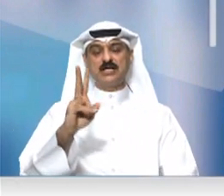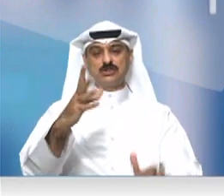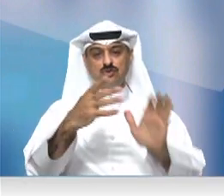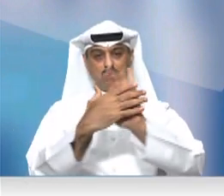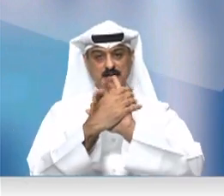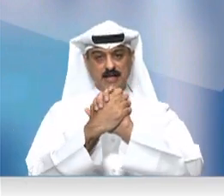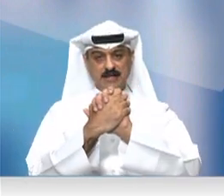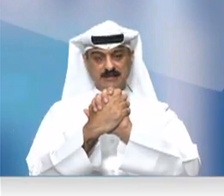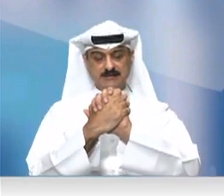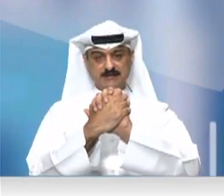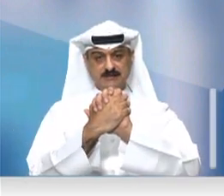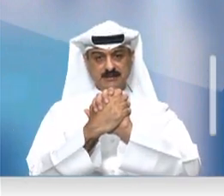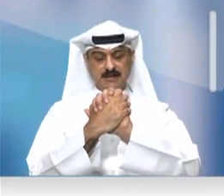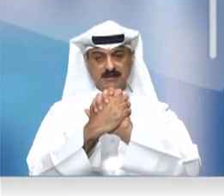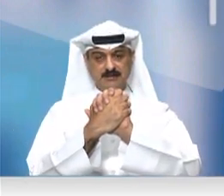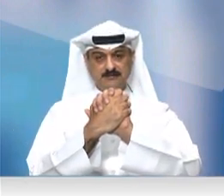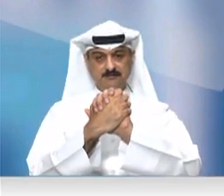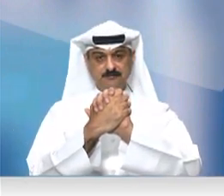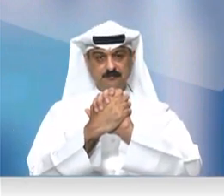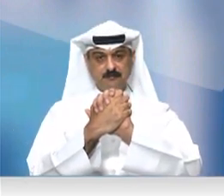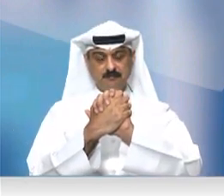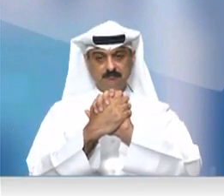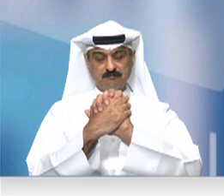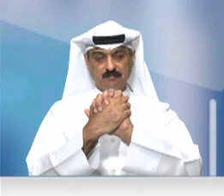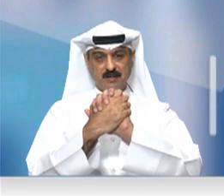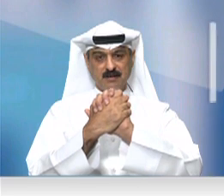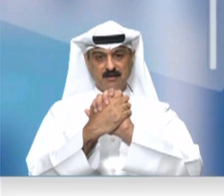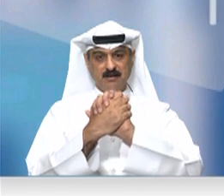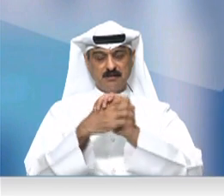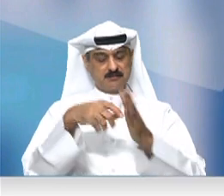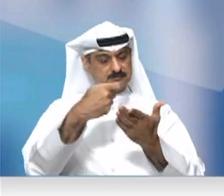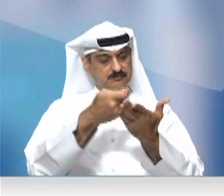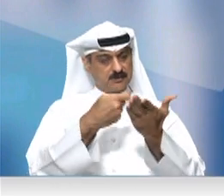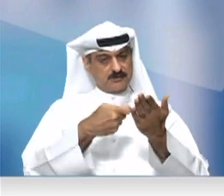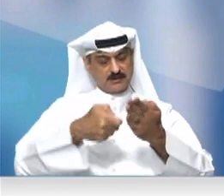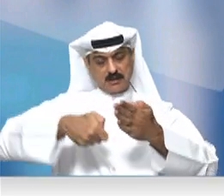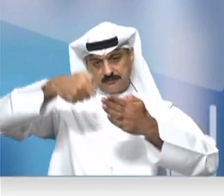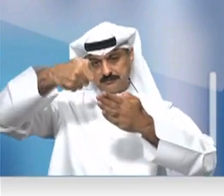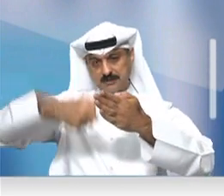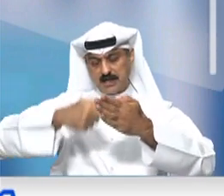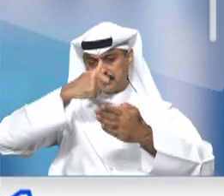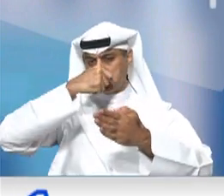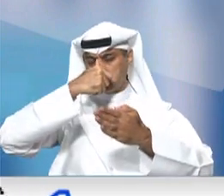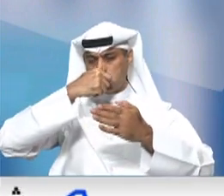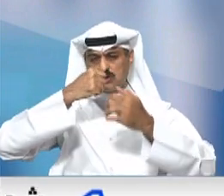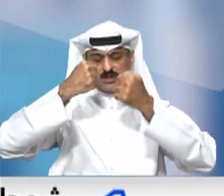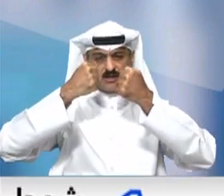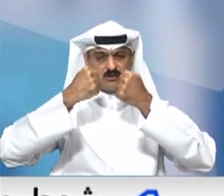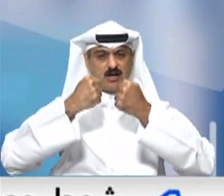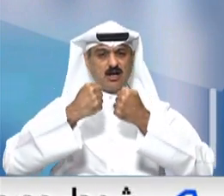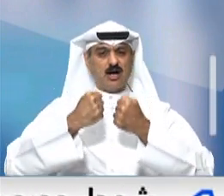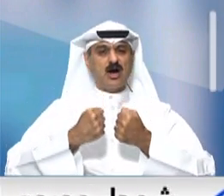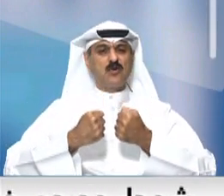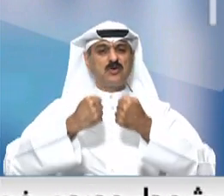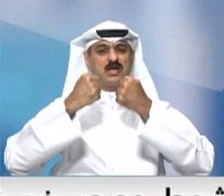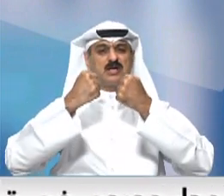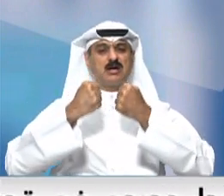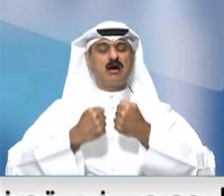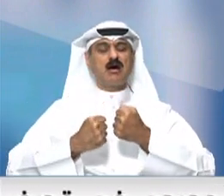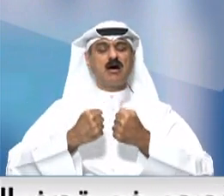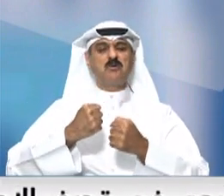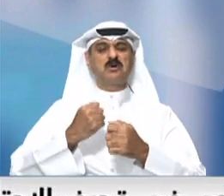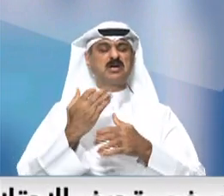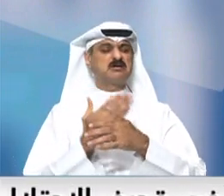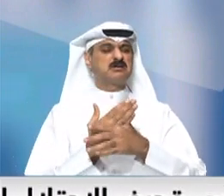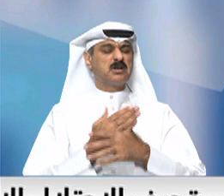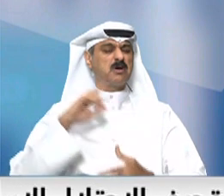جمهوريه فنزويلا البوليفيه الصديقه ضمنها سموه خالص تعازيه وصادق مواساته بضحايا